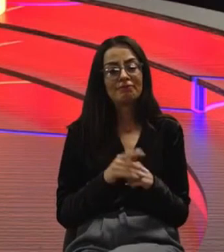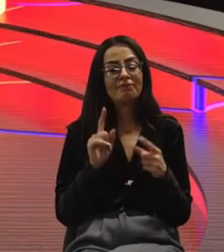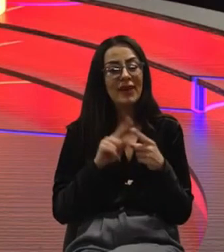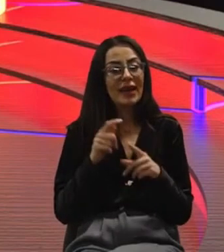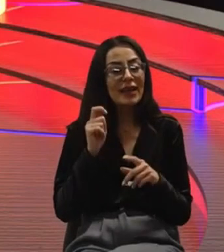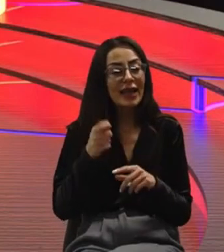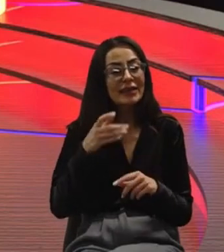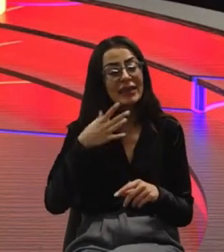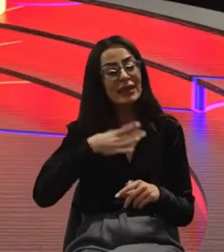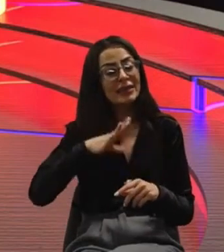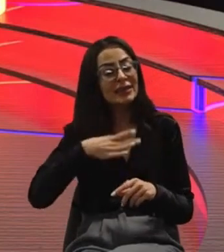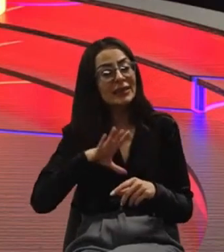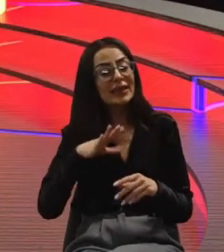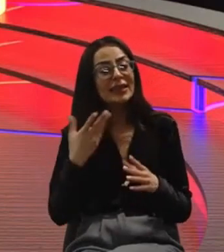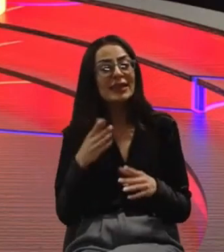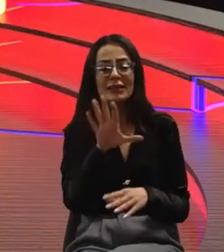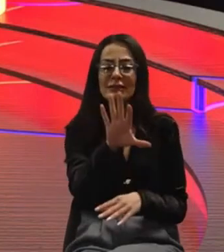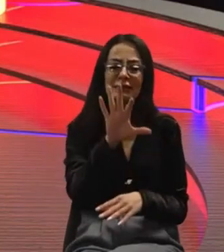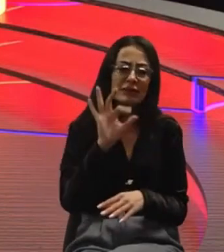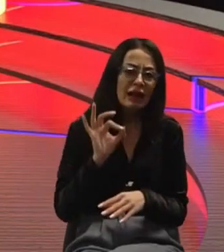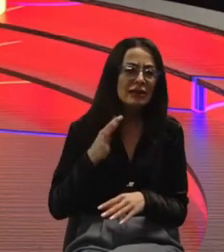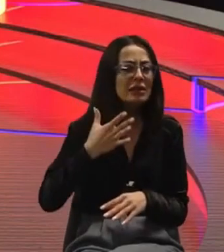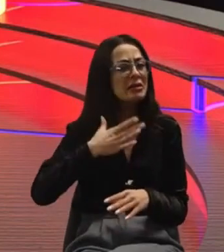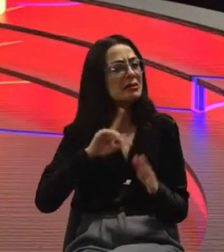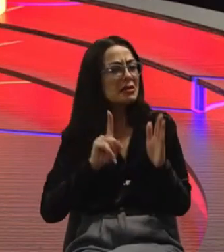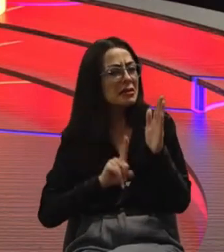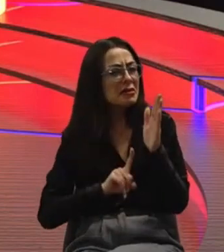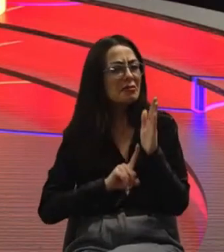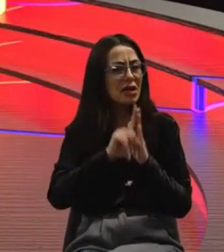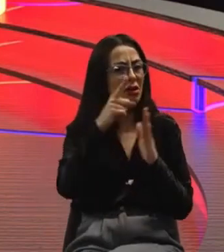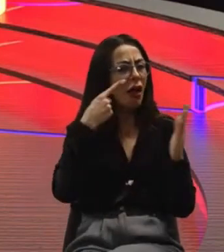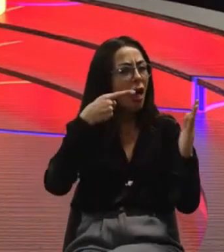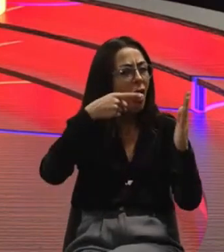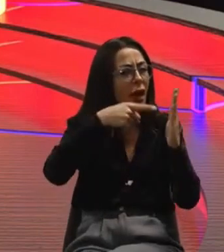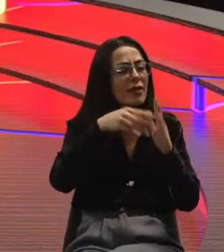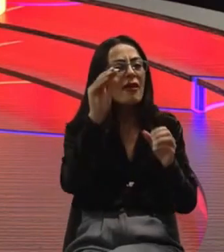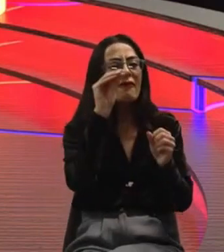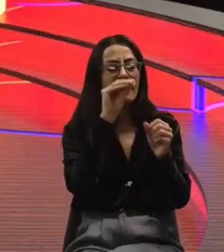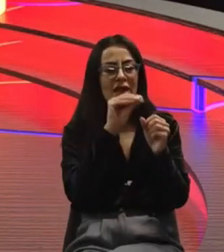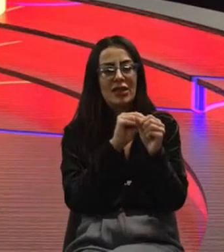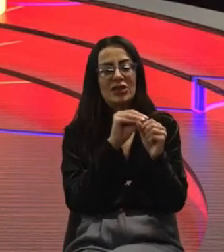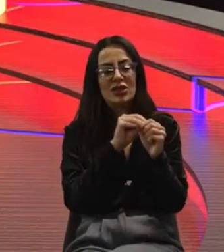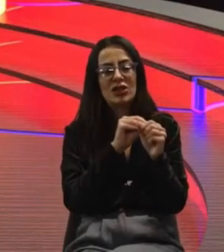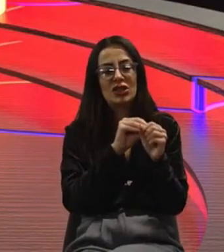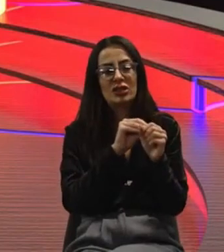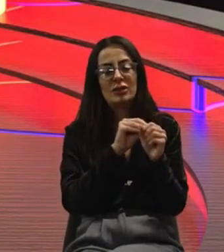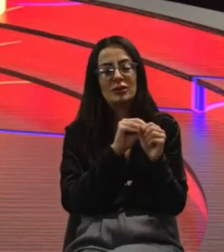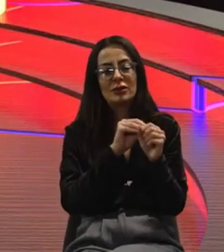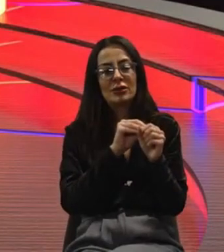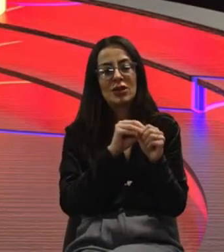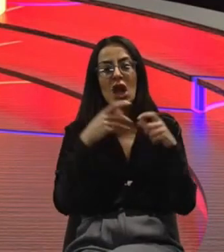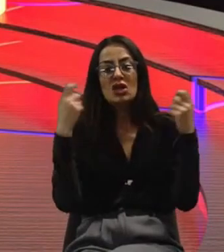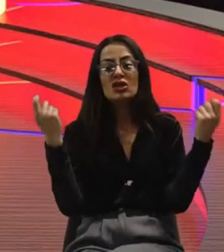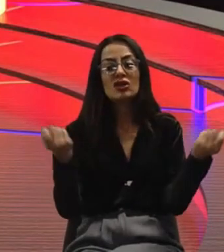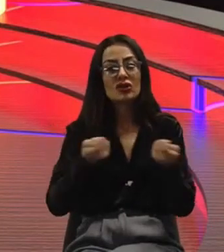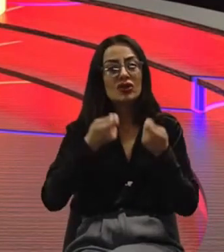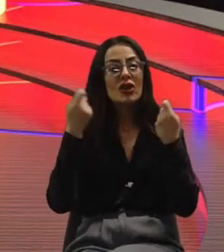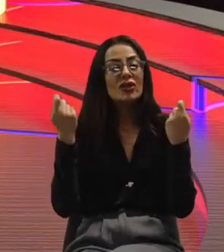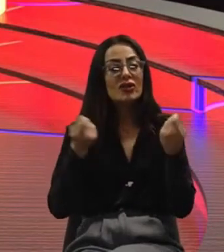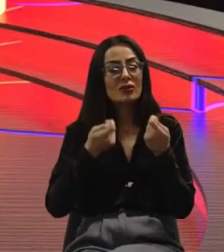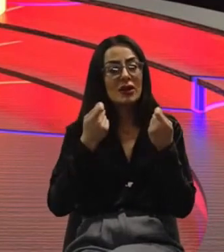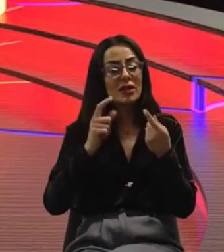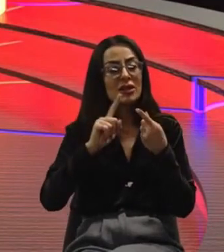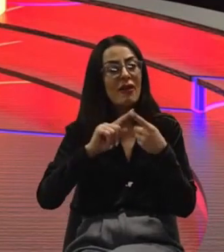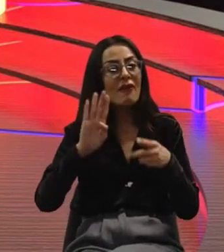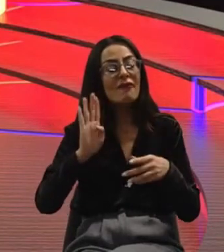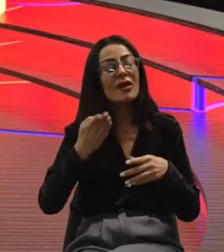istediğimiz En azından tercih ettiğiniz kariyerinizin yerlere ulaşmak için çaba göstermeniz vazgeçmeniz bu çok